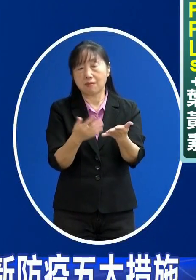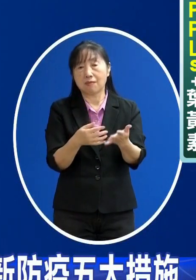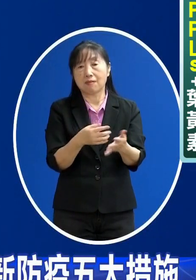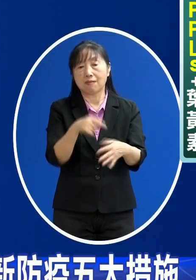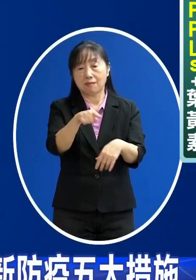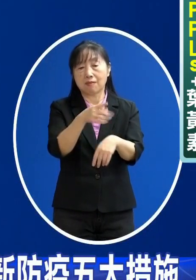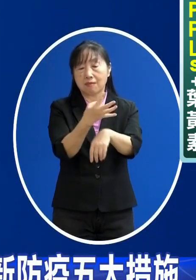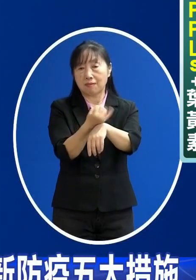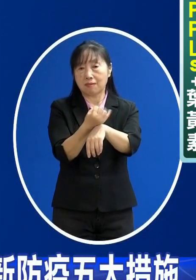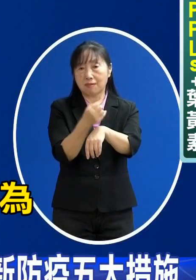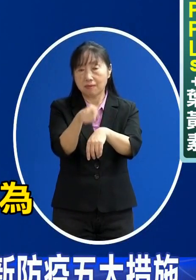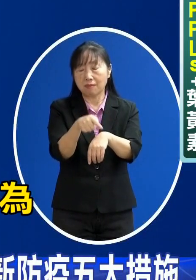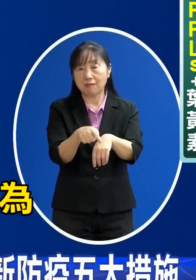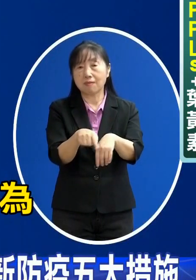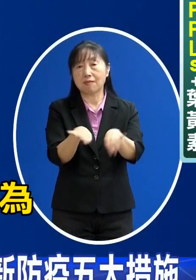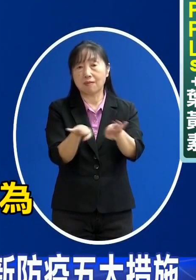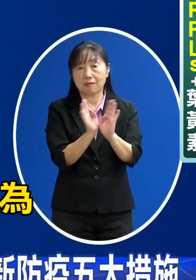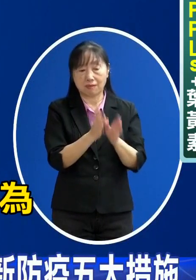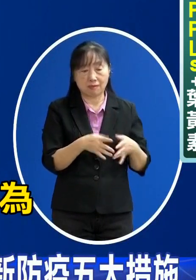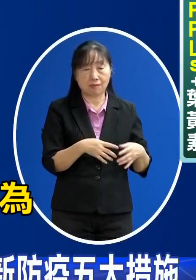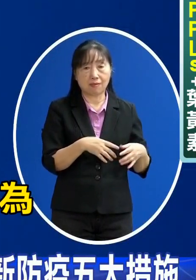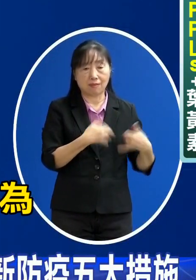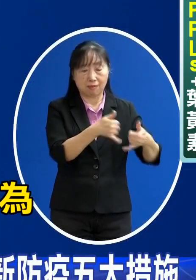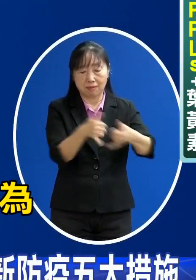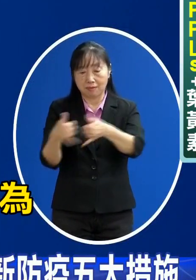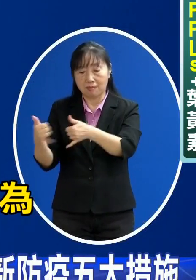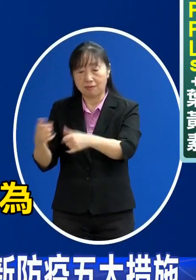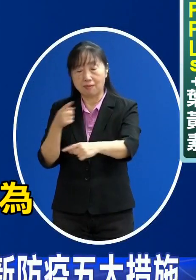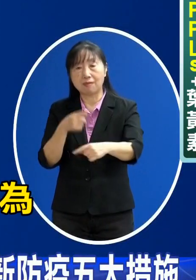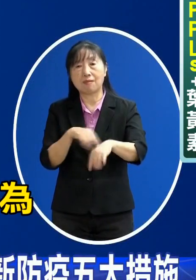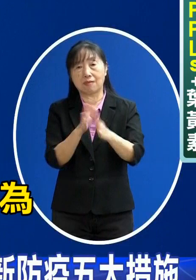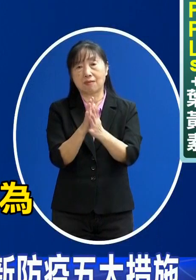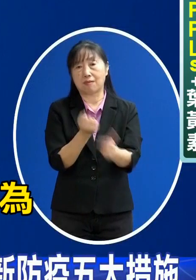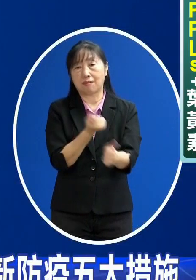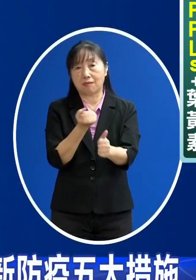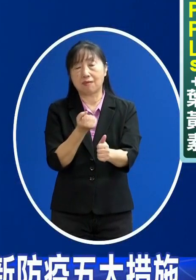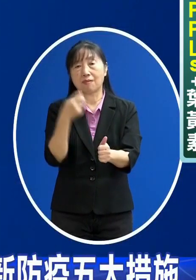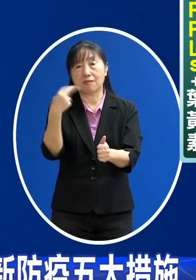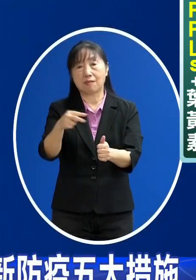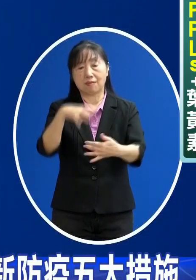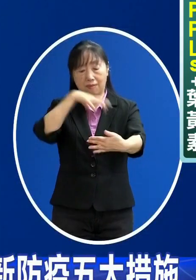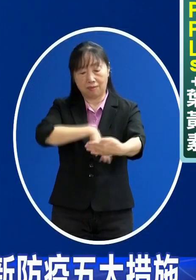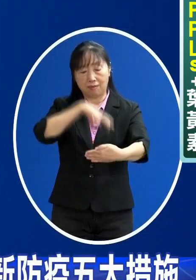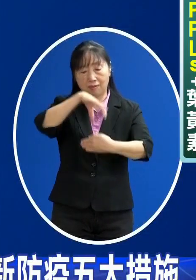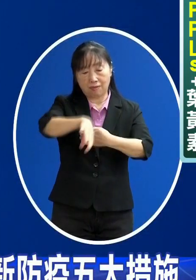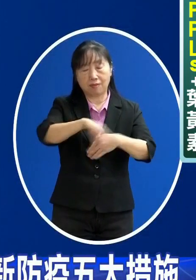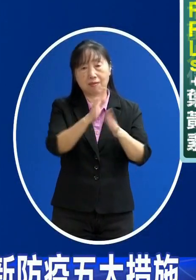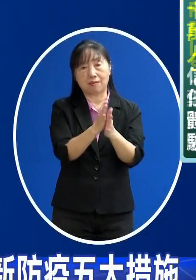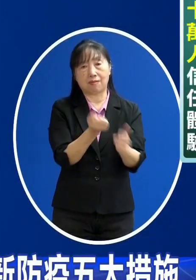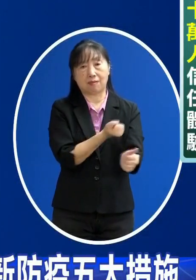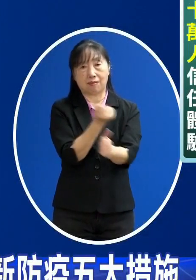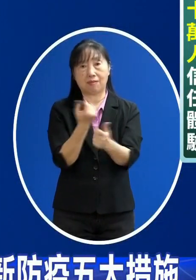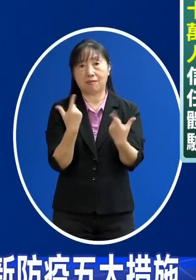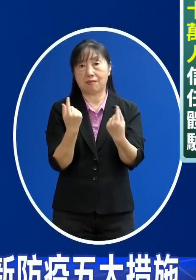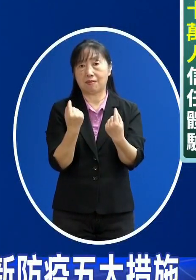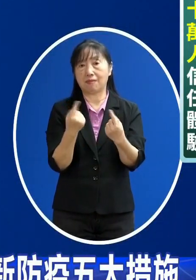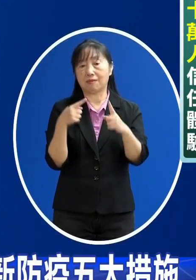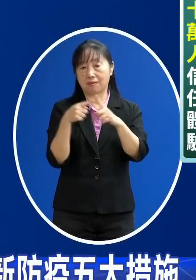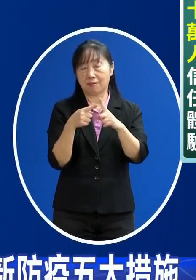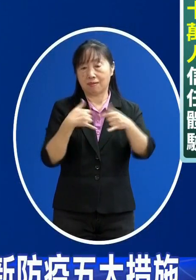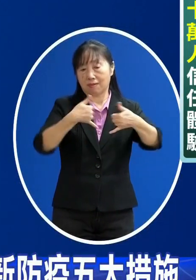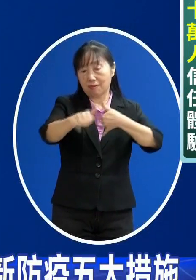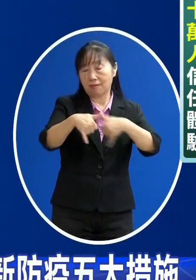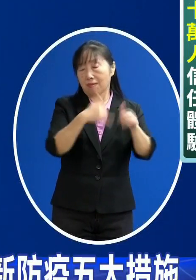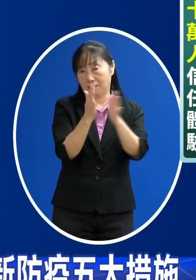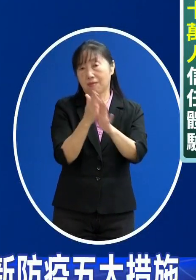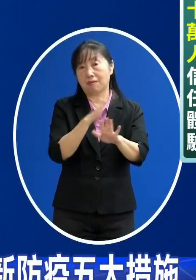制路段，然后透过场内跟场外的管理作为来强化我们这个整个人流的管制作